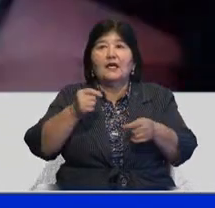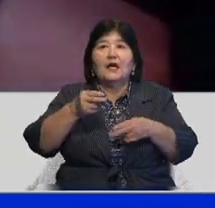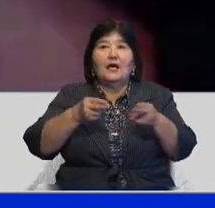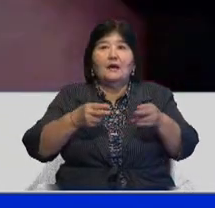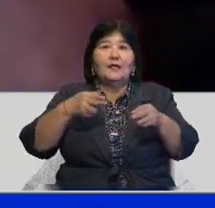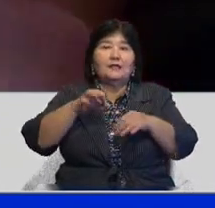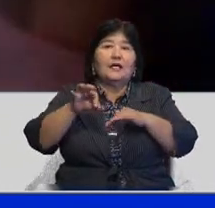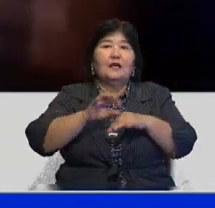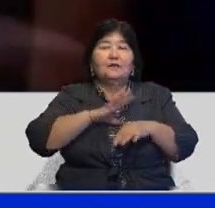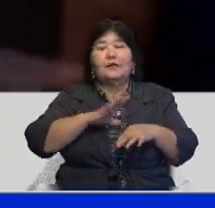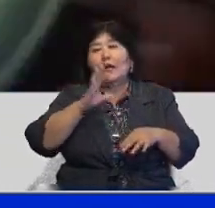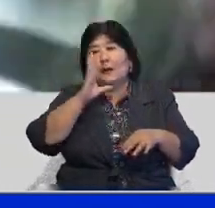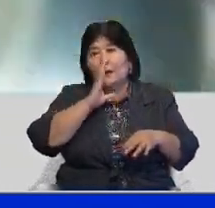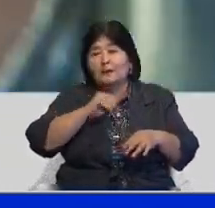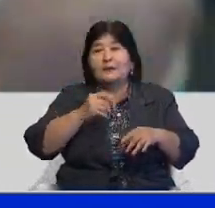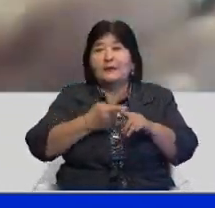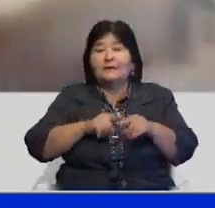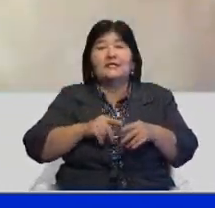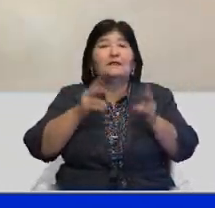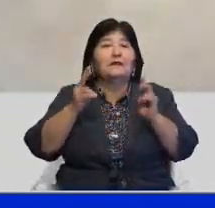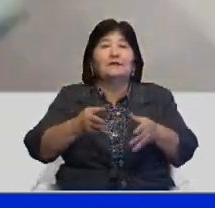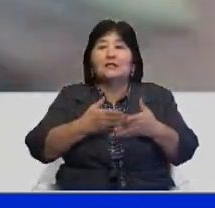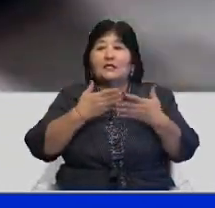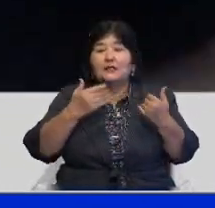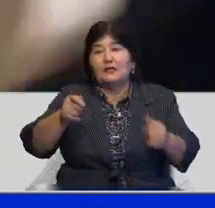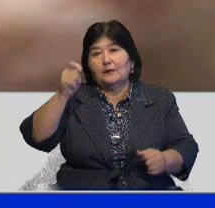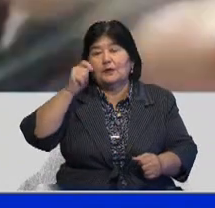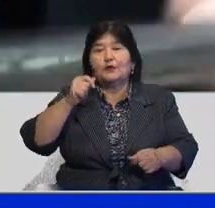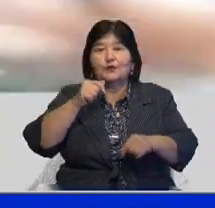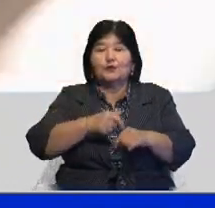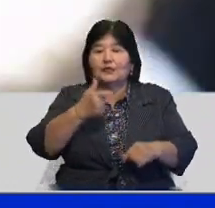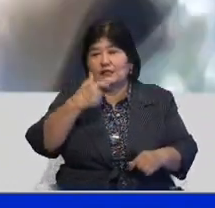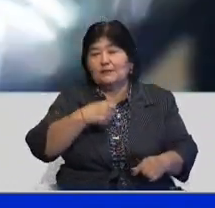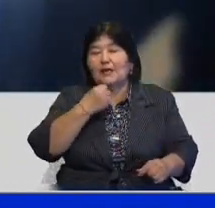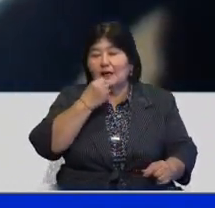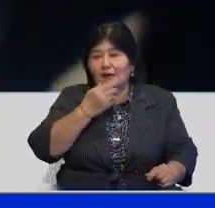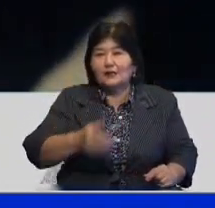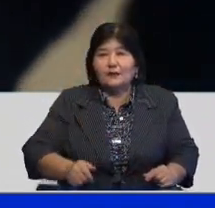разрезанию кольца прошла успешно, без телесных повреждений. Мужчина чувствует себя хорошо.